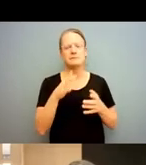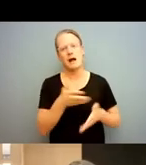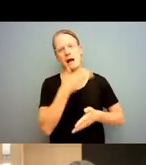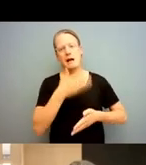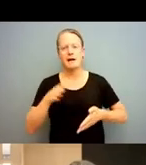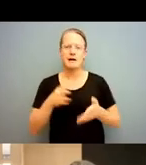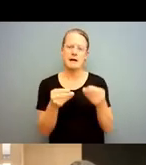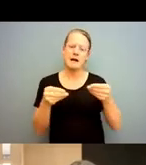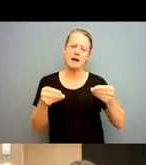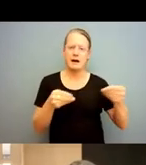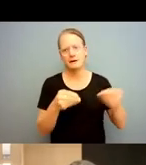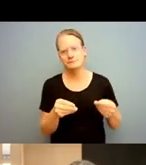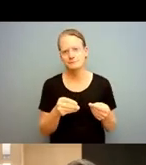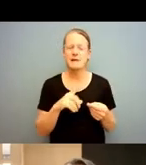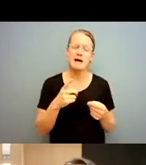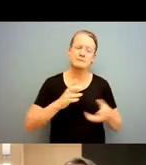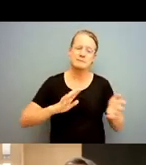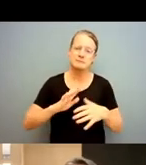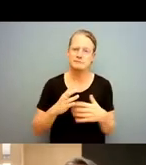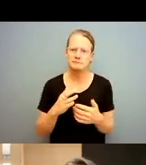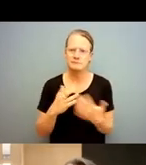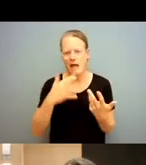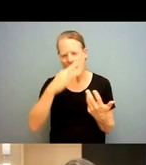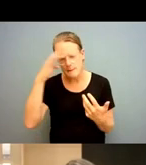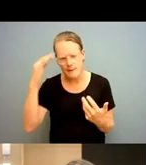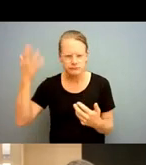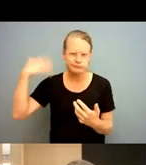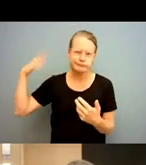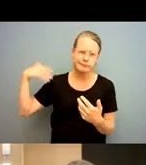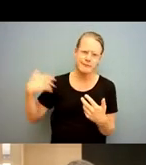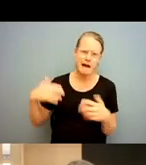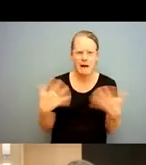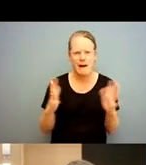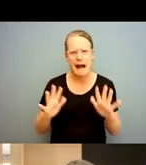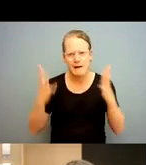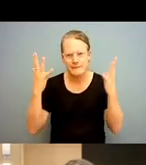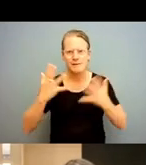tjuovavas päivi ja ihtä tjai fäntäi säämekilli. Vai valtokilli?